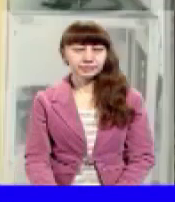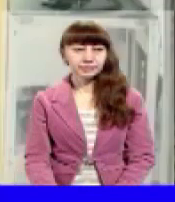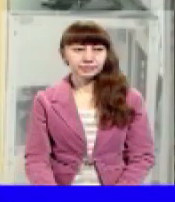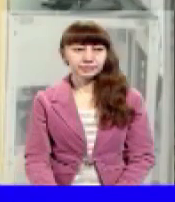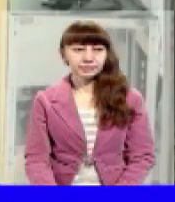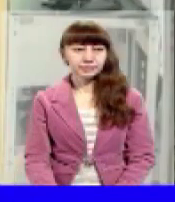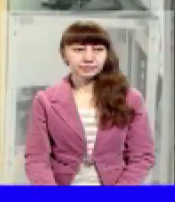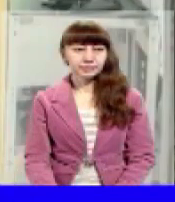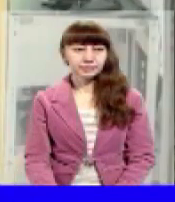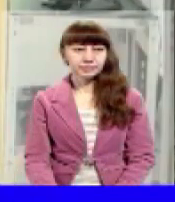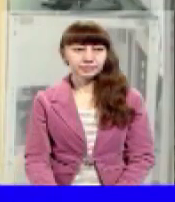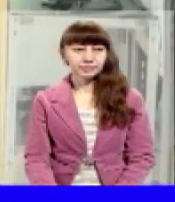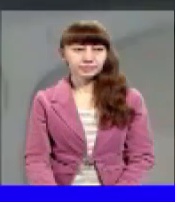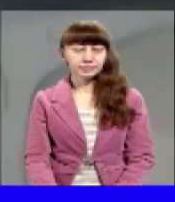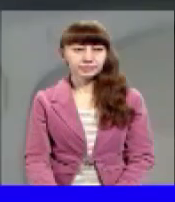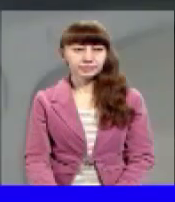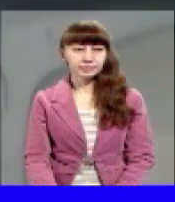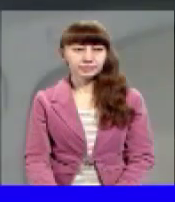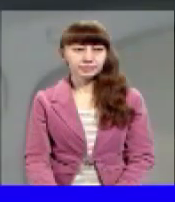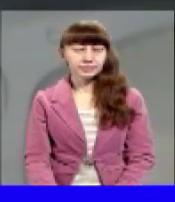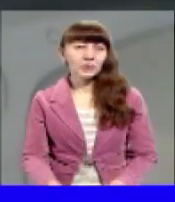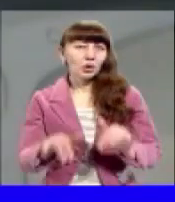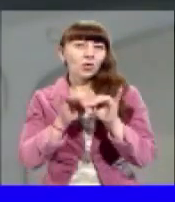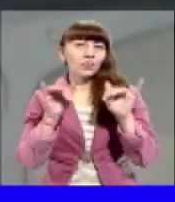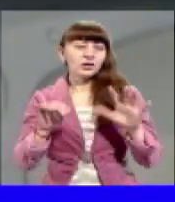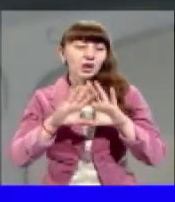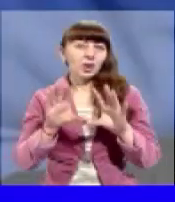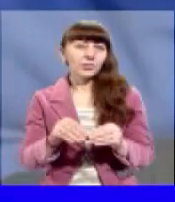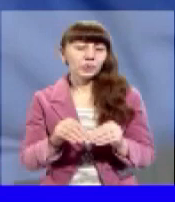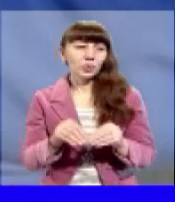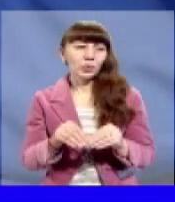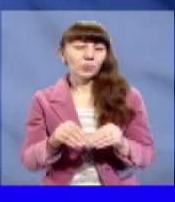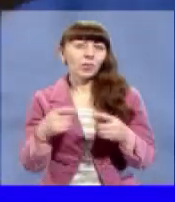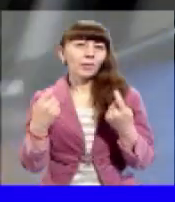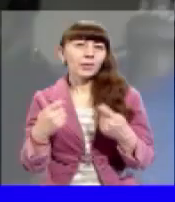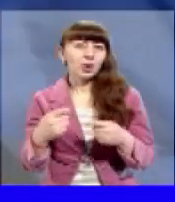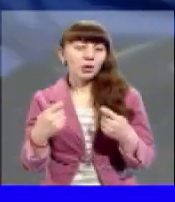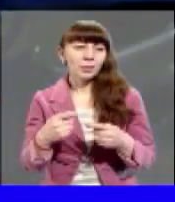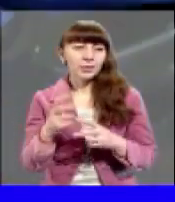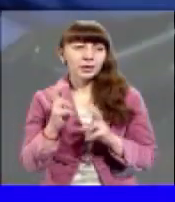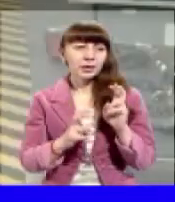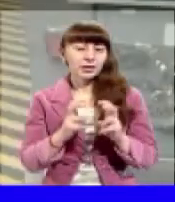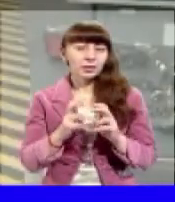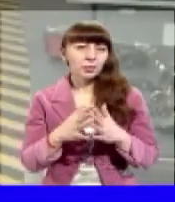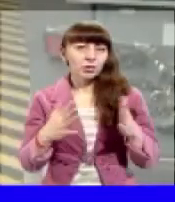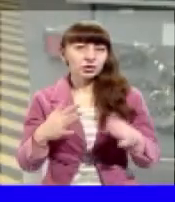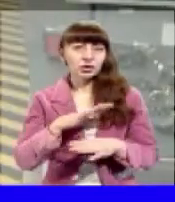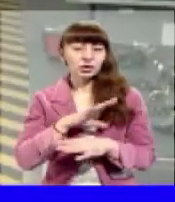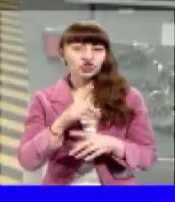өндірілді. Өңдеу өнеркәсібіндегі өндіріс көлемінің өсімі негізінен машина құрастыру саласына тиесілі. Осы ретте былтыр жеңіл